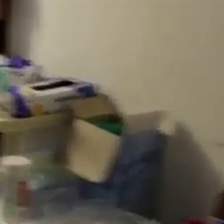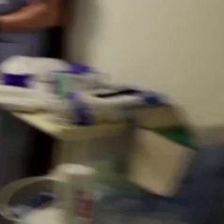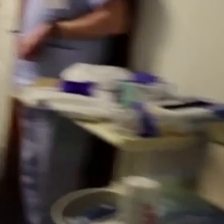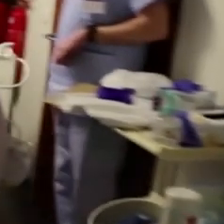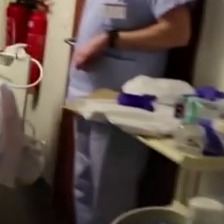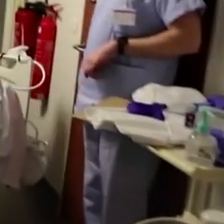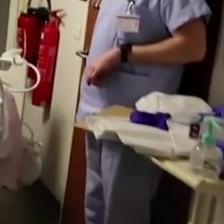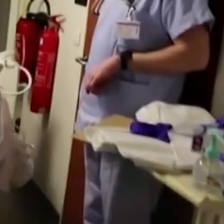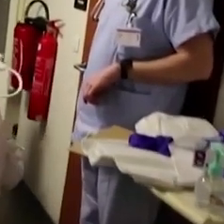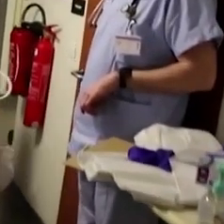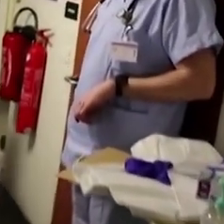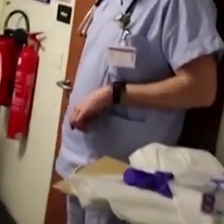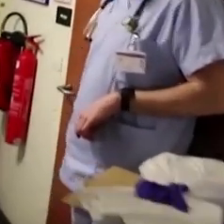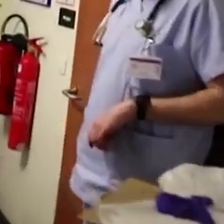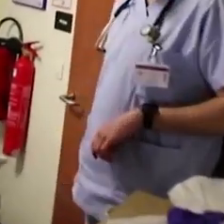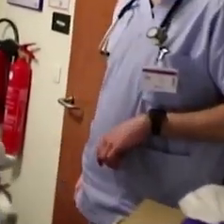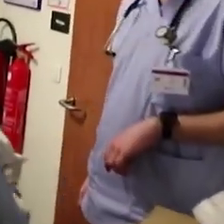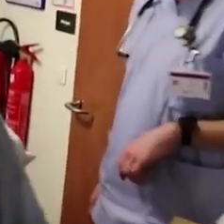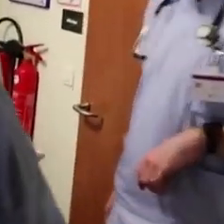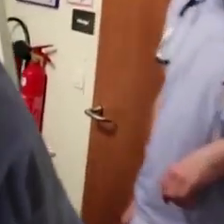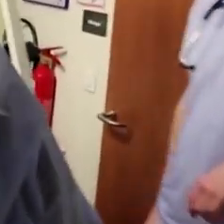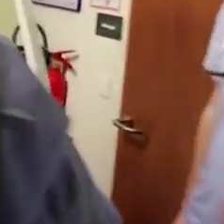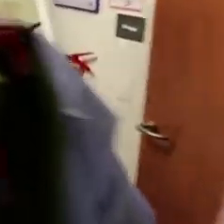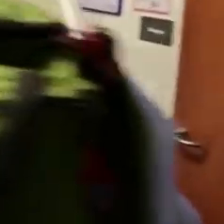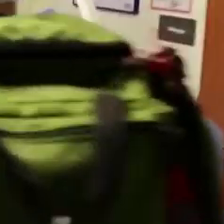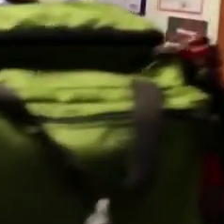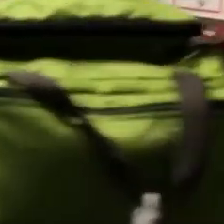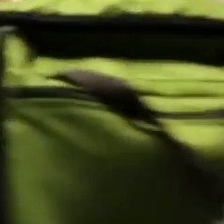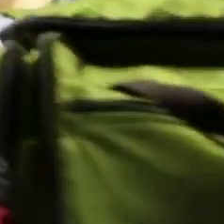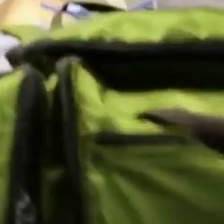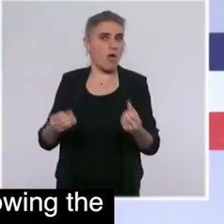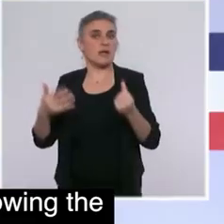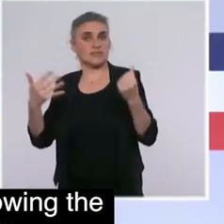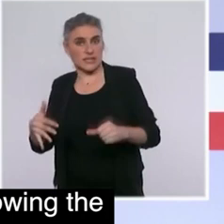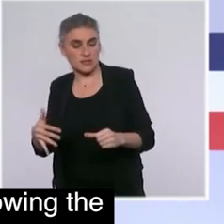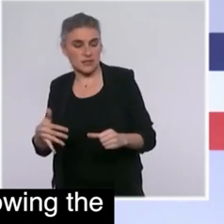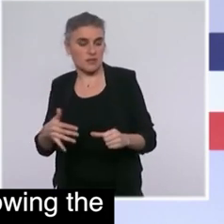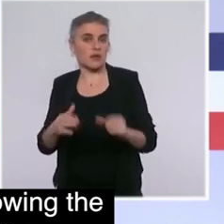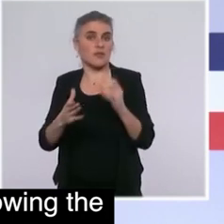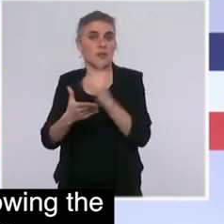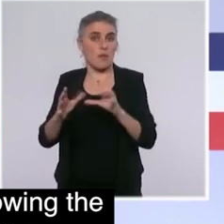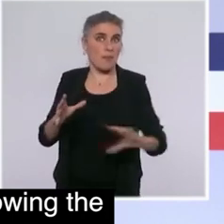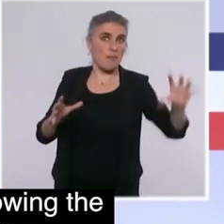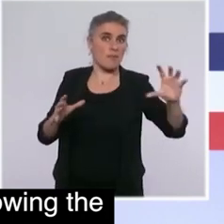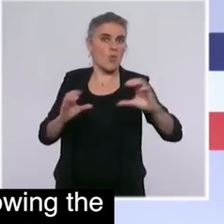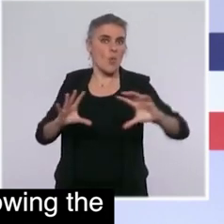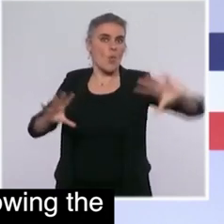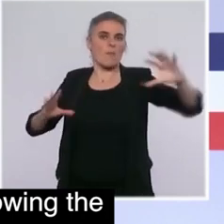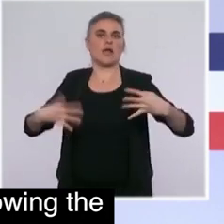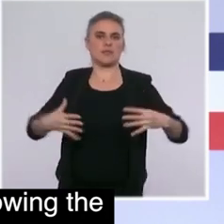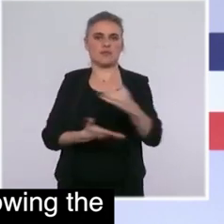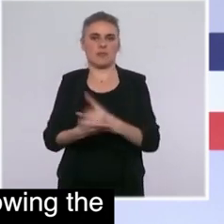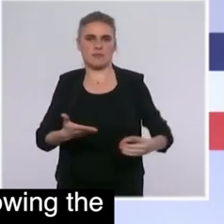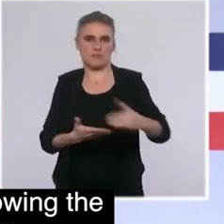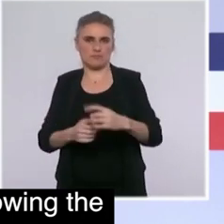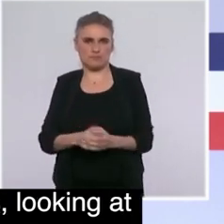On avait des hyperthermies iatrogènes. Ouais, c'est ça, apparemment, Dalkia va venir pour la clim. Nous freinons le virus, nous freinons l'épidémie